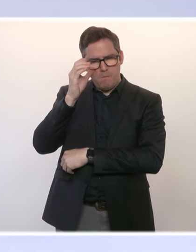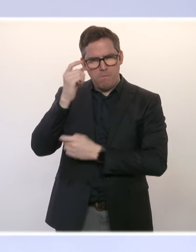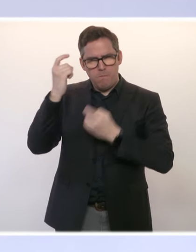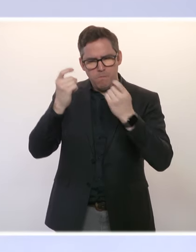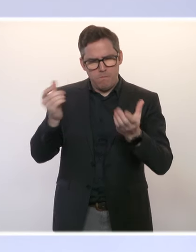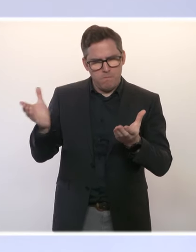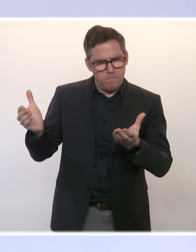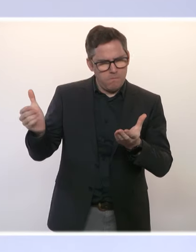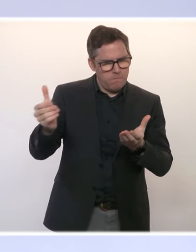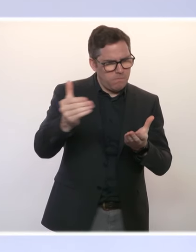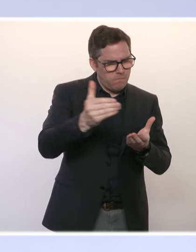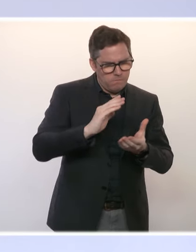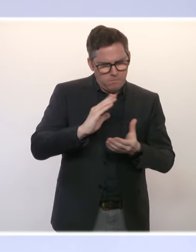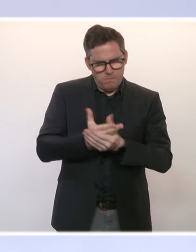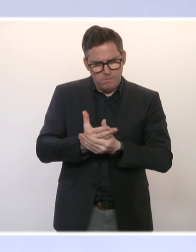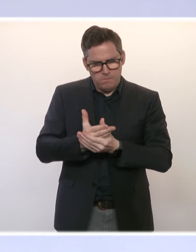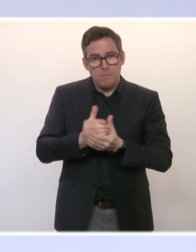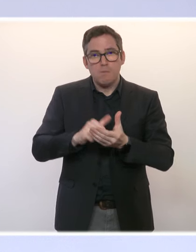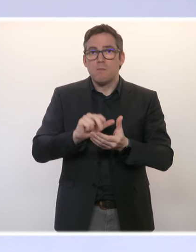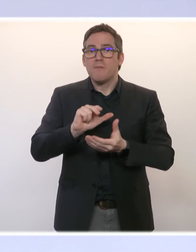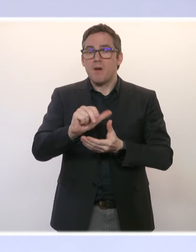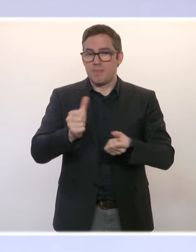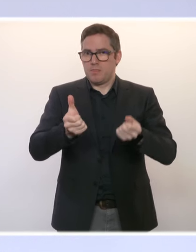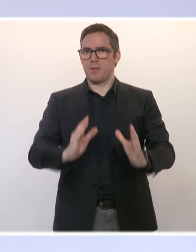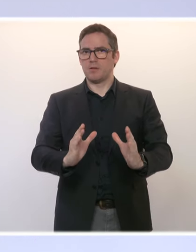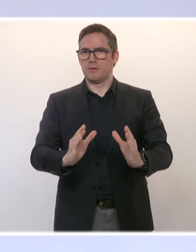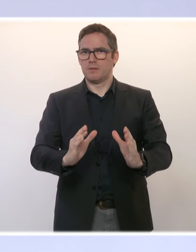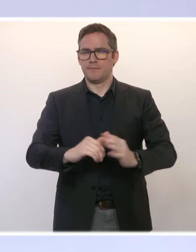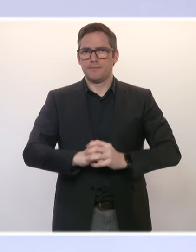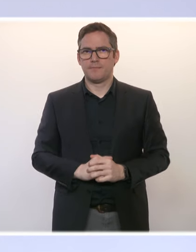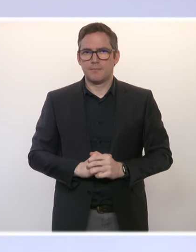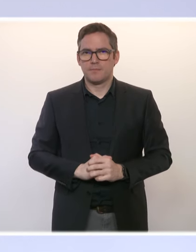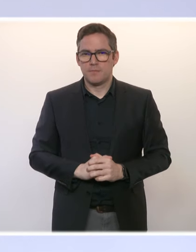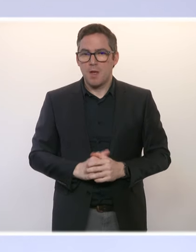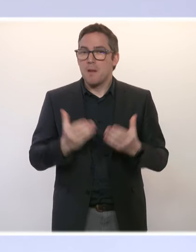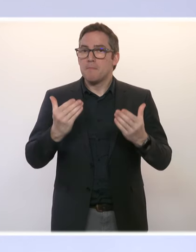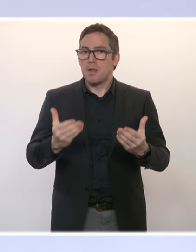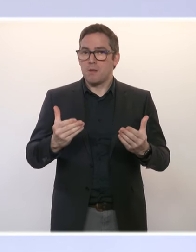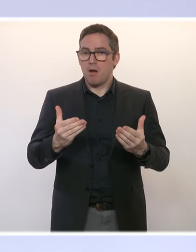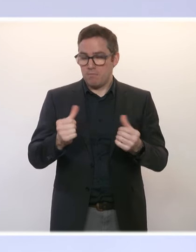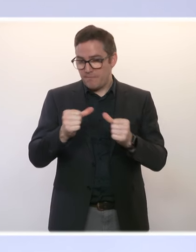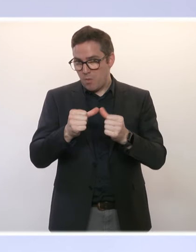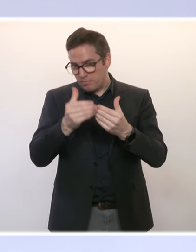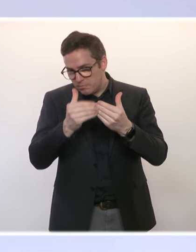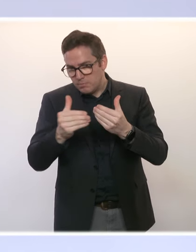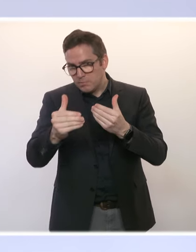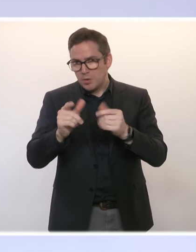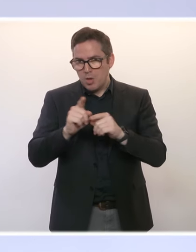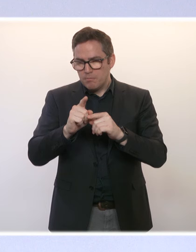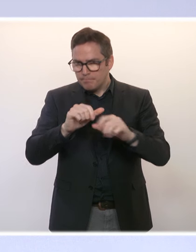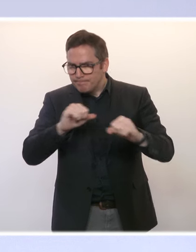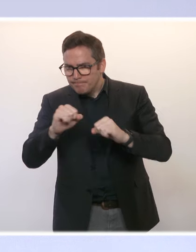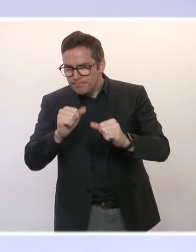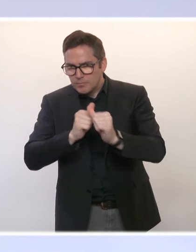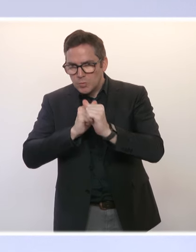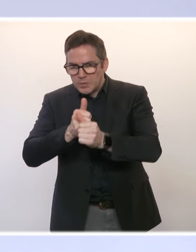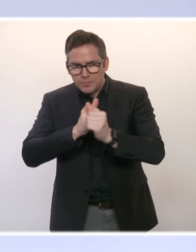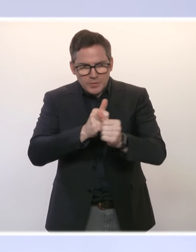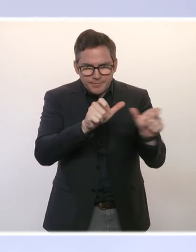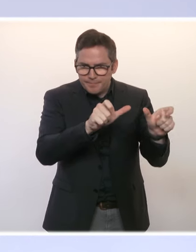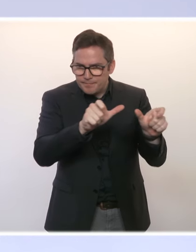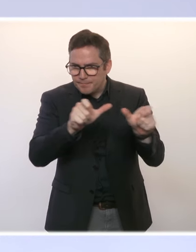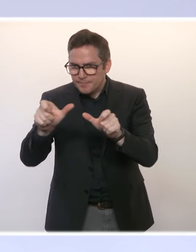Il y a eu ensuite le temps des décisions. Nous sommes désormais dans le temps du suivi des actions et de la concrétisation. De